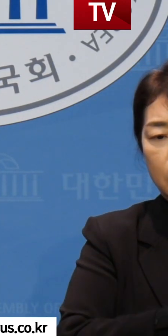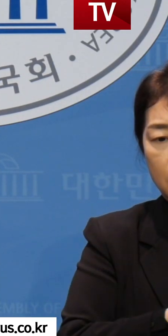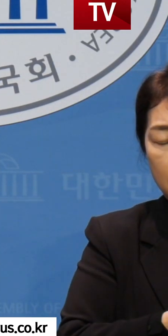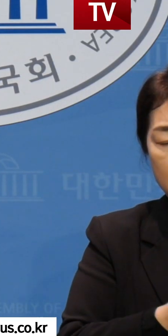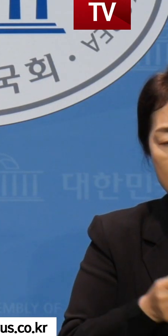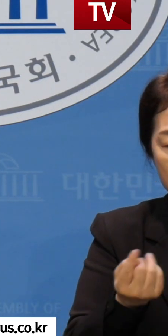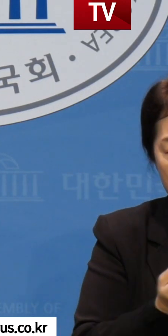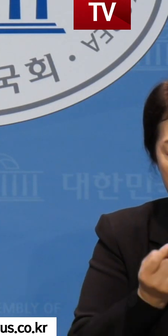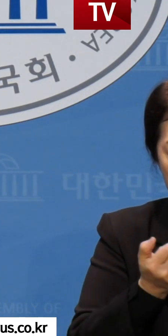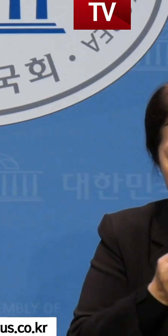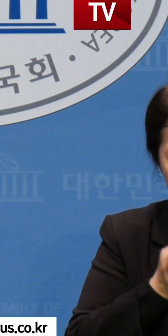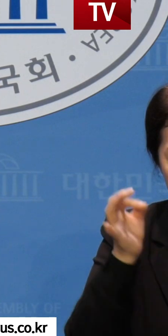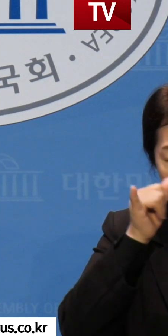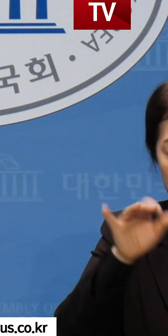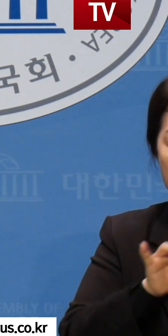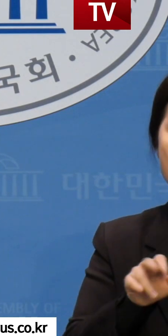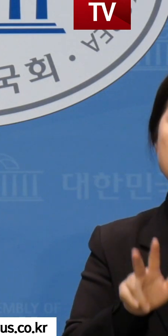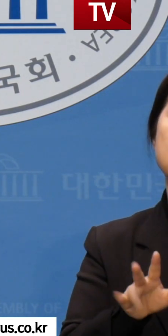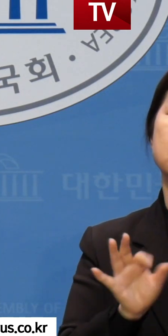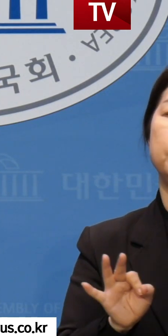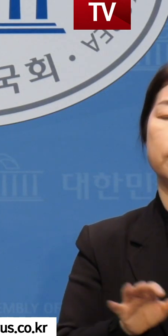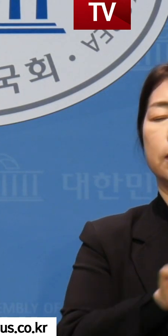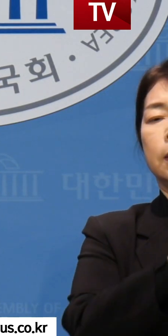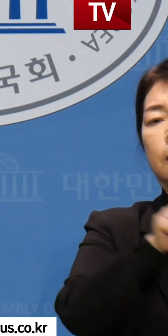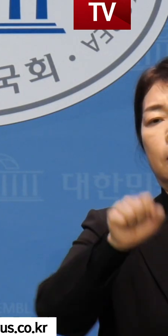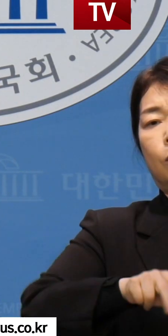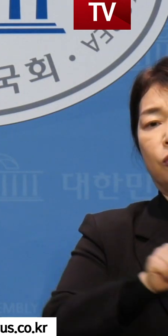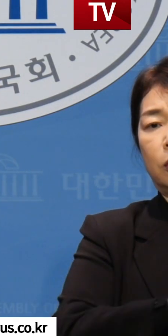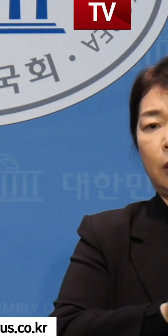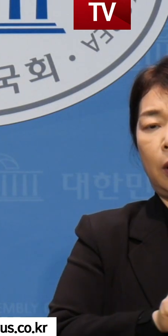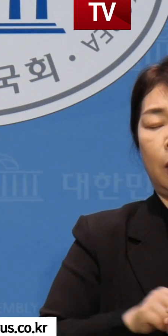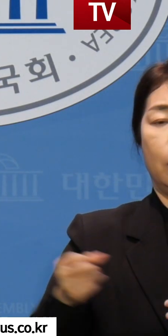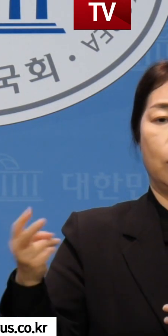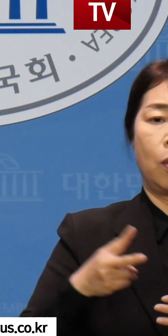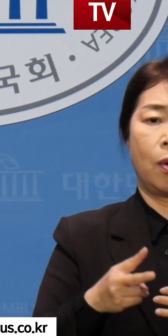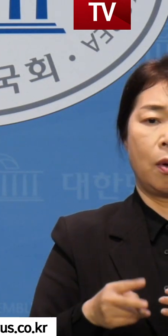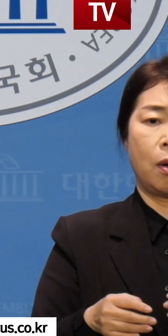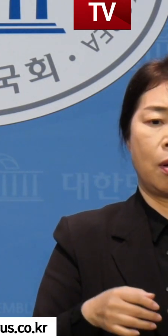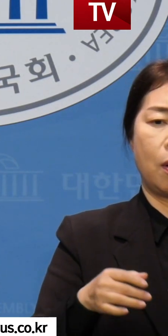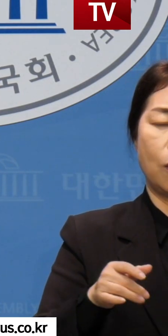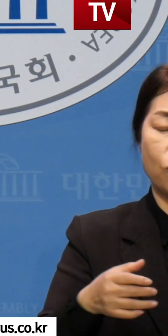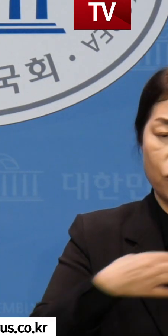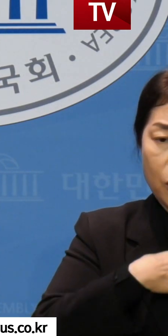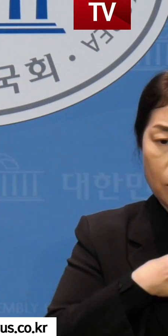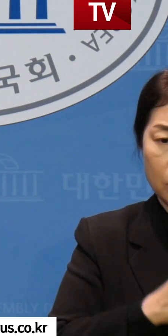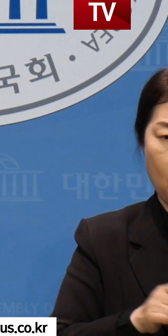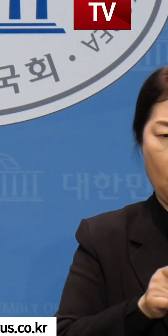경우 금융시스템 유기 및 장기 침체를 불러올 수 있어